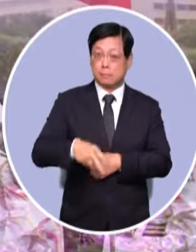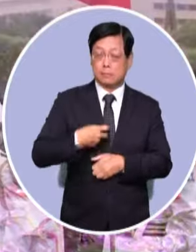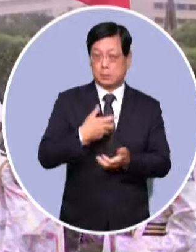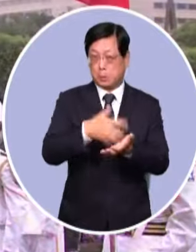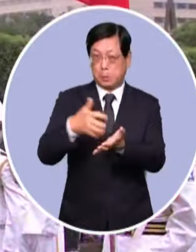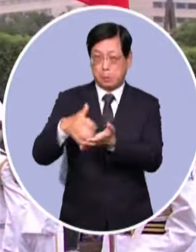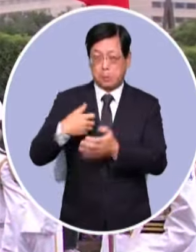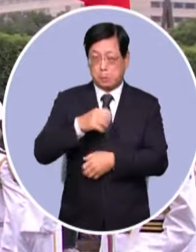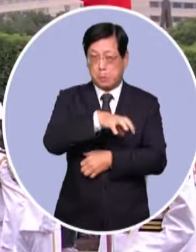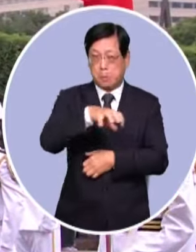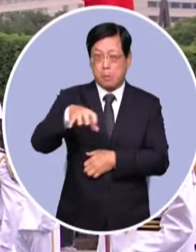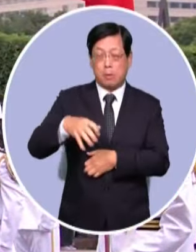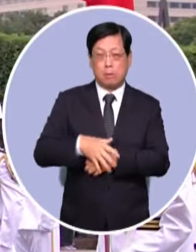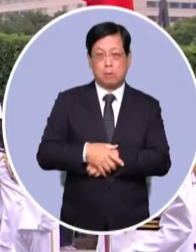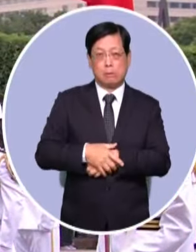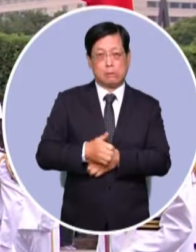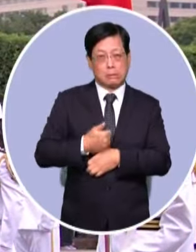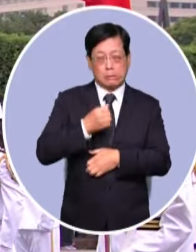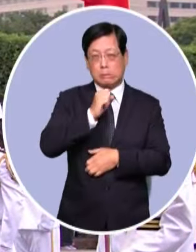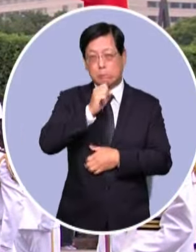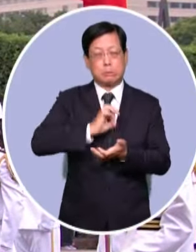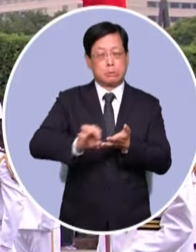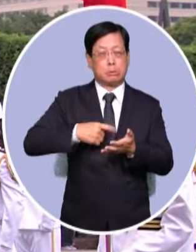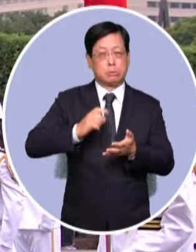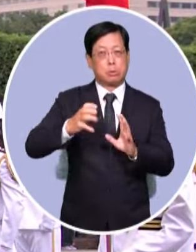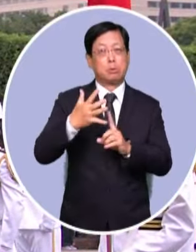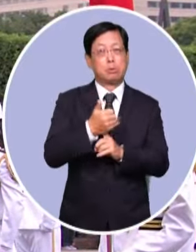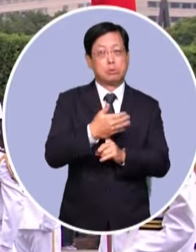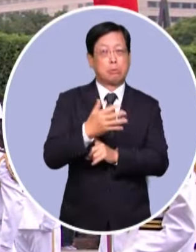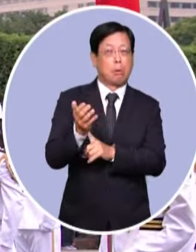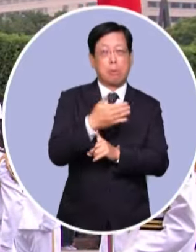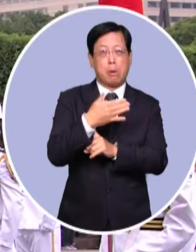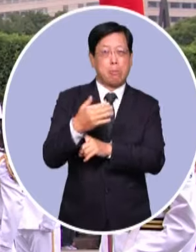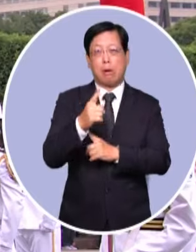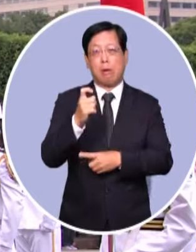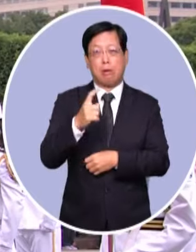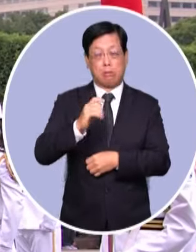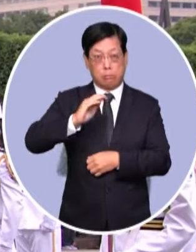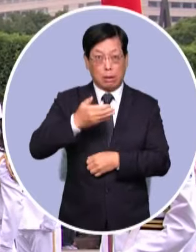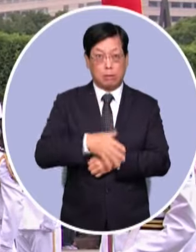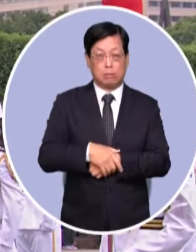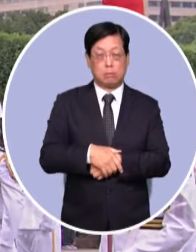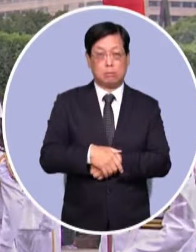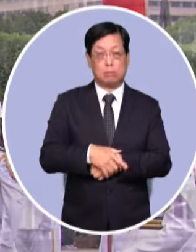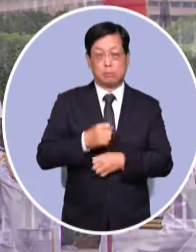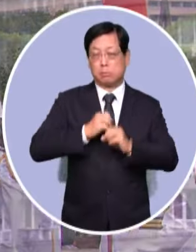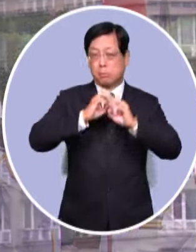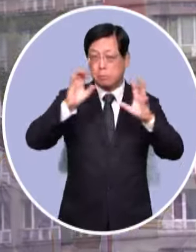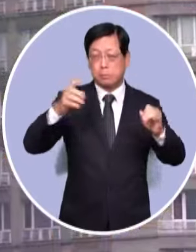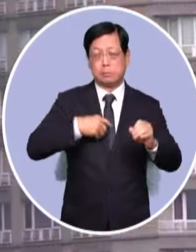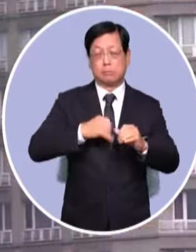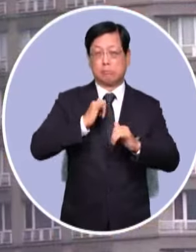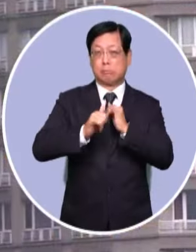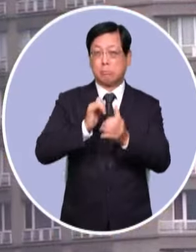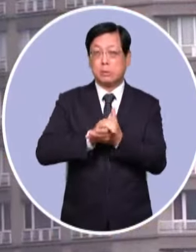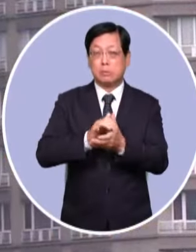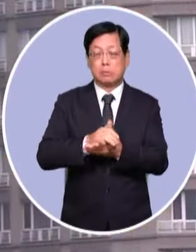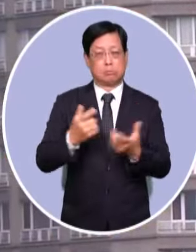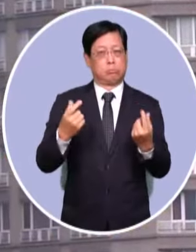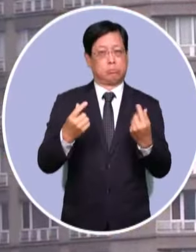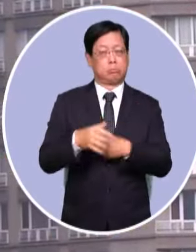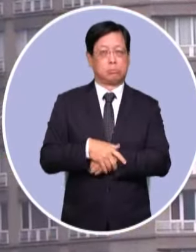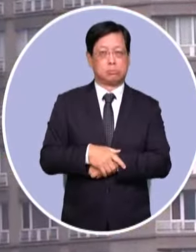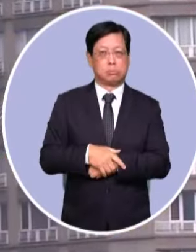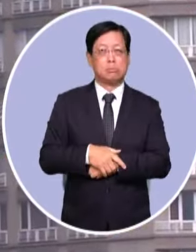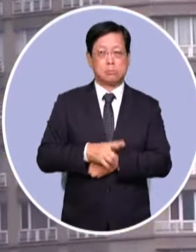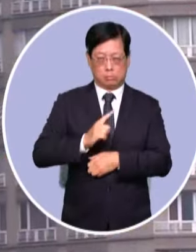场合，我们没有办法高举中华民国的国旗，但是呼吁国人同胞，我们